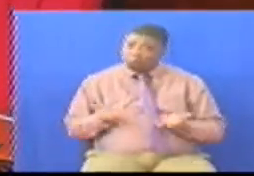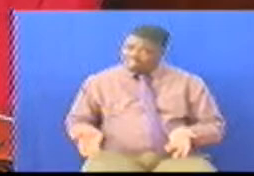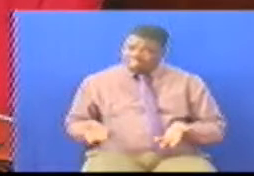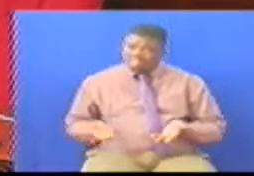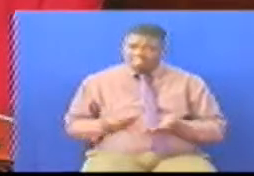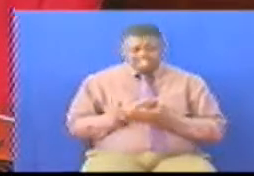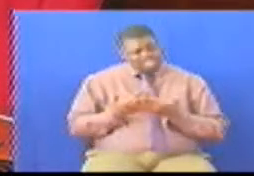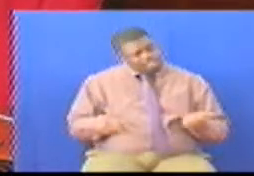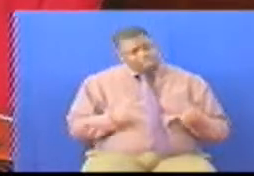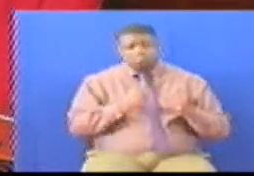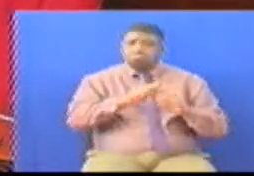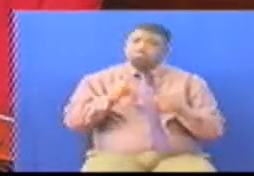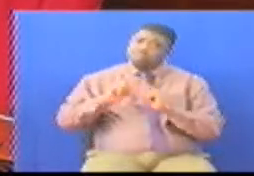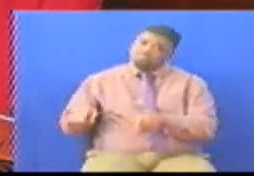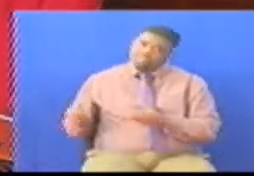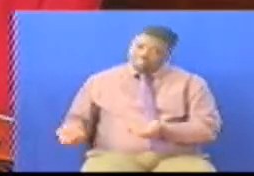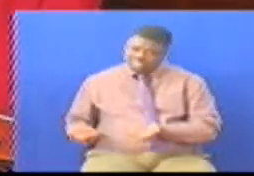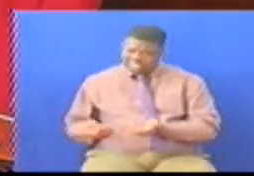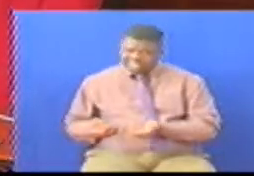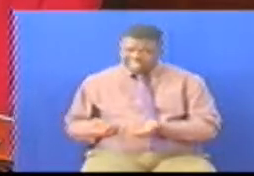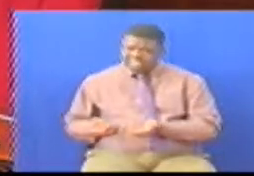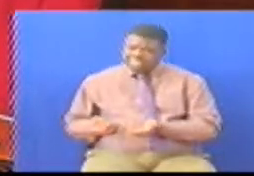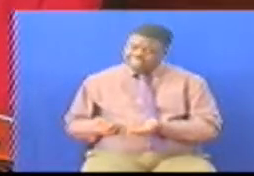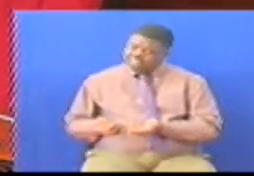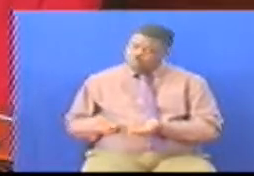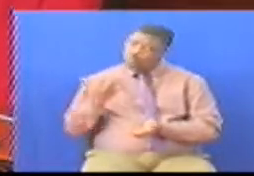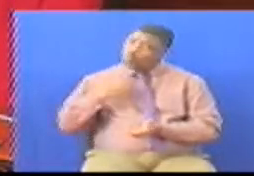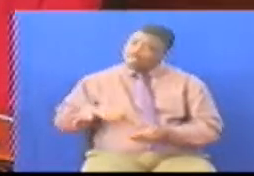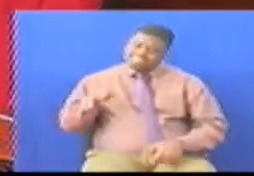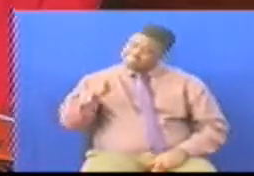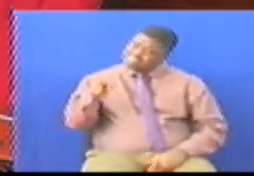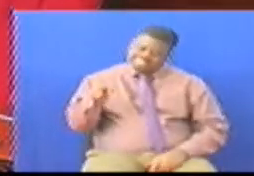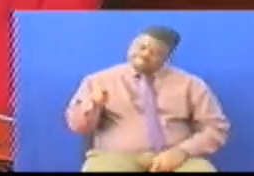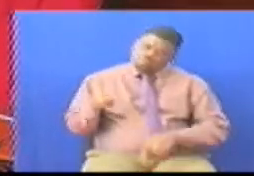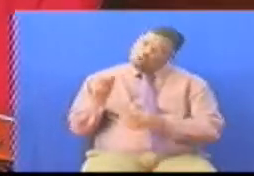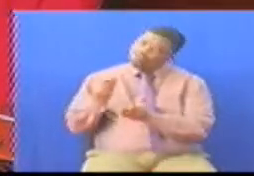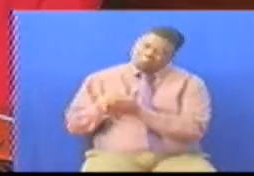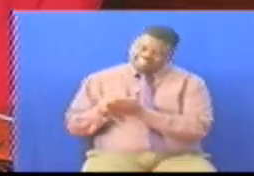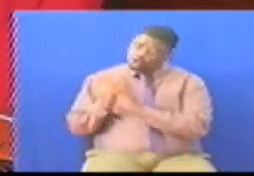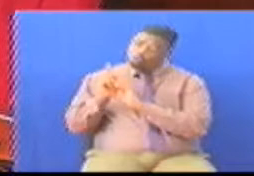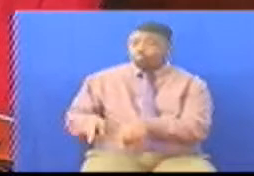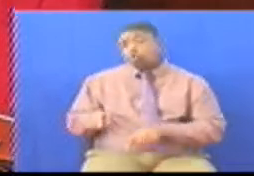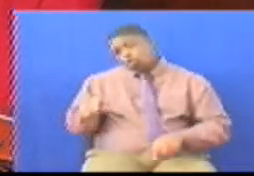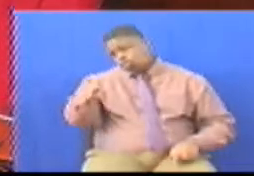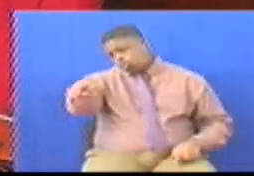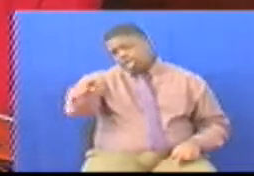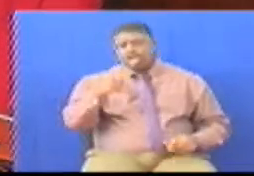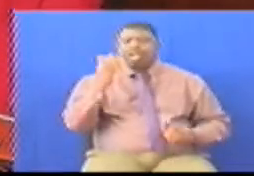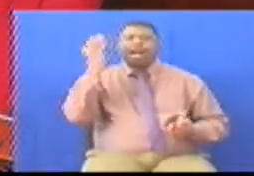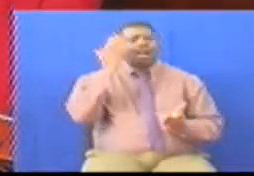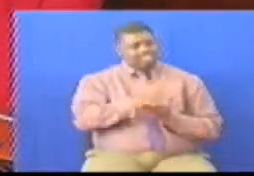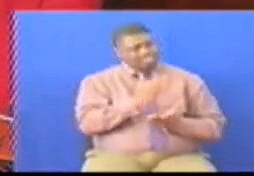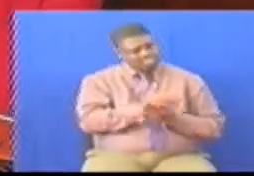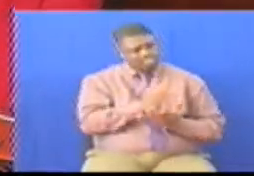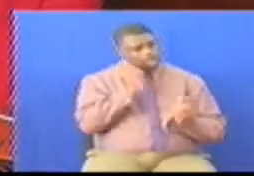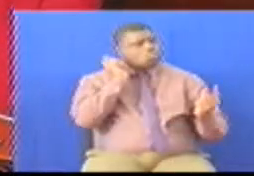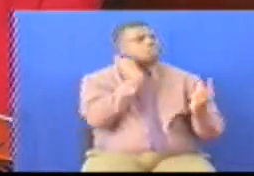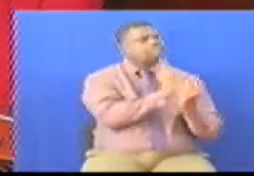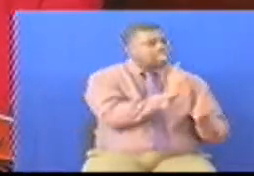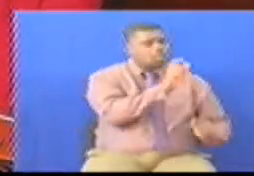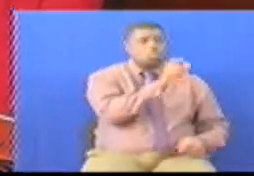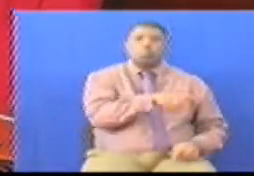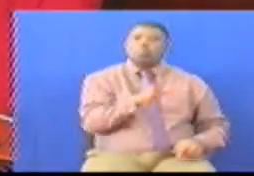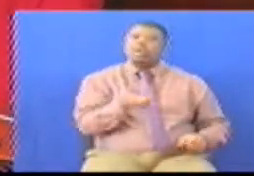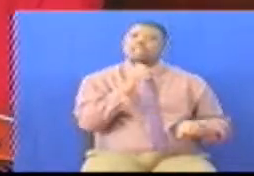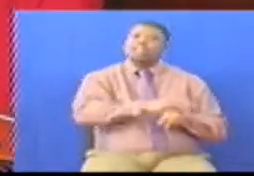sababu mbalimbali. Nimuombe waziri mwenye dhamana ya fedha, yupo hapa, ahakisha kwamba anakutana na wataalamu